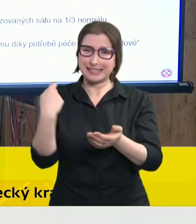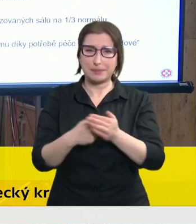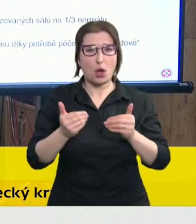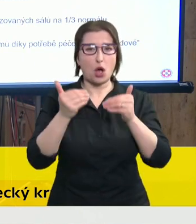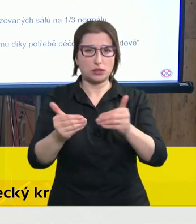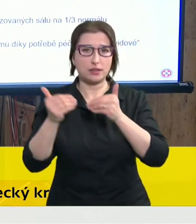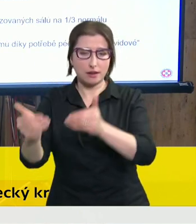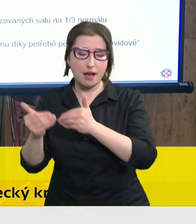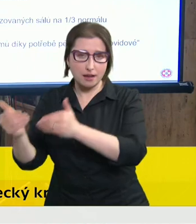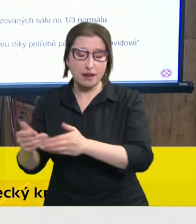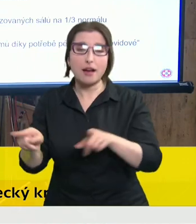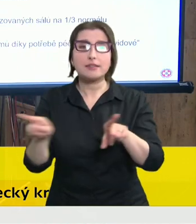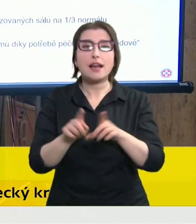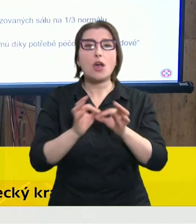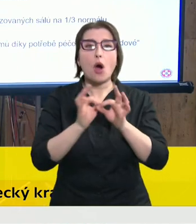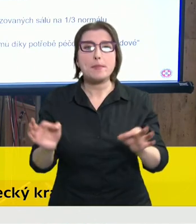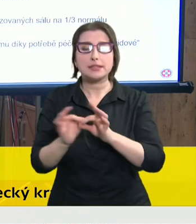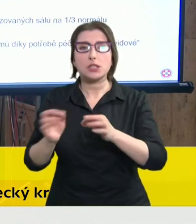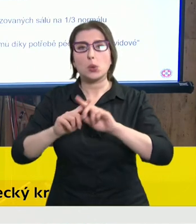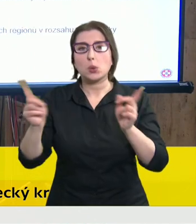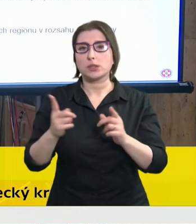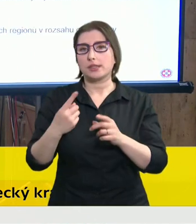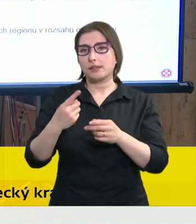pochopitelně omezení řady dalších programů ambulantních.